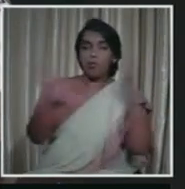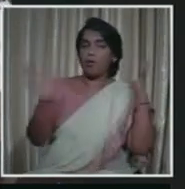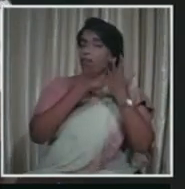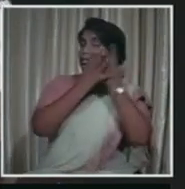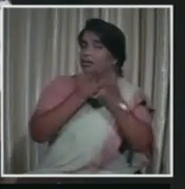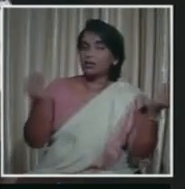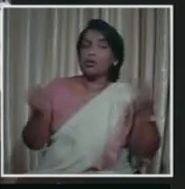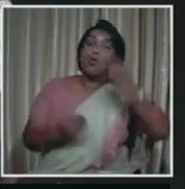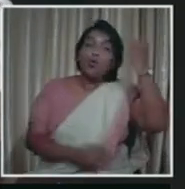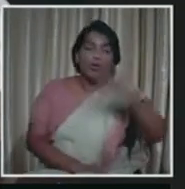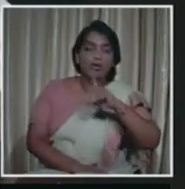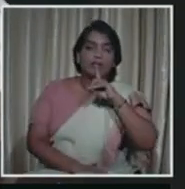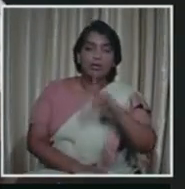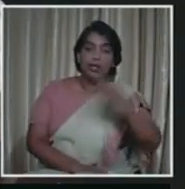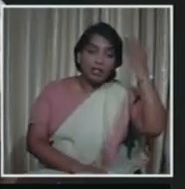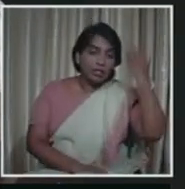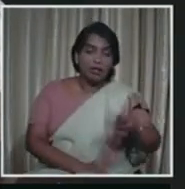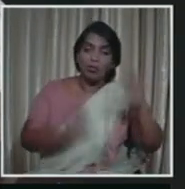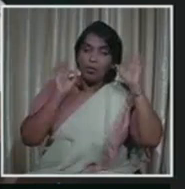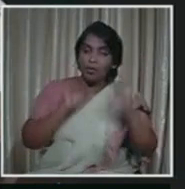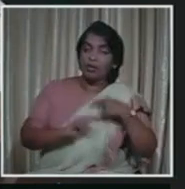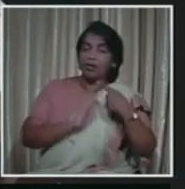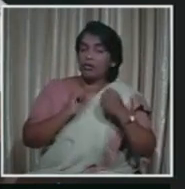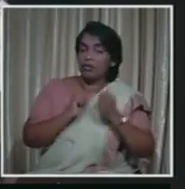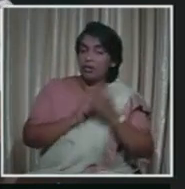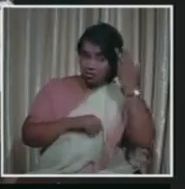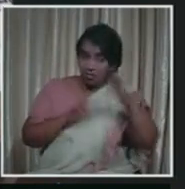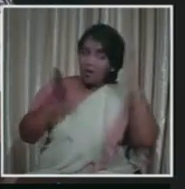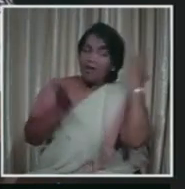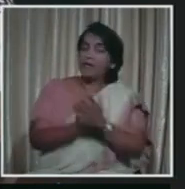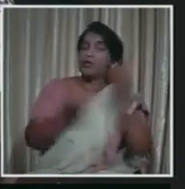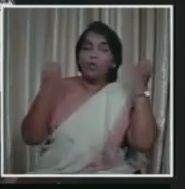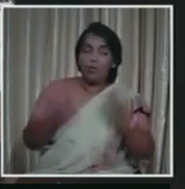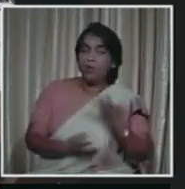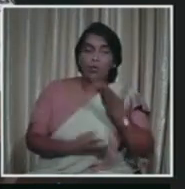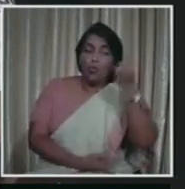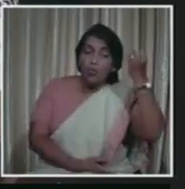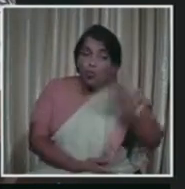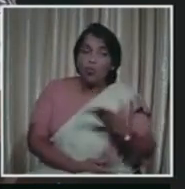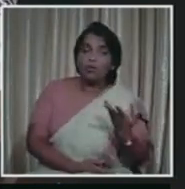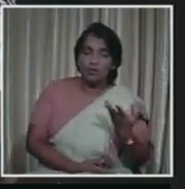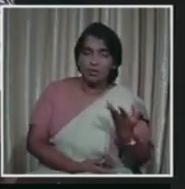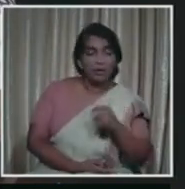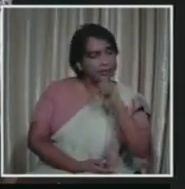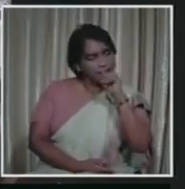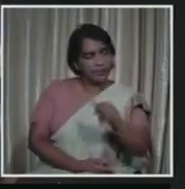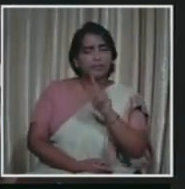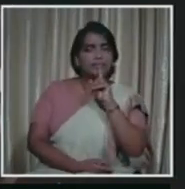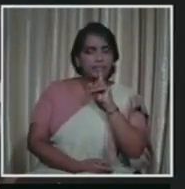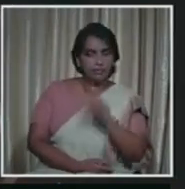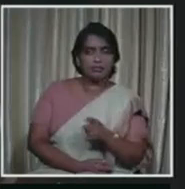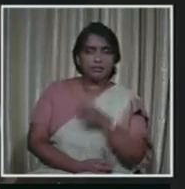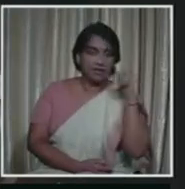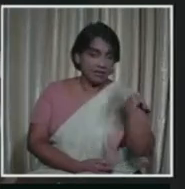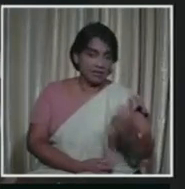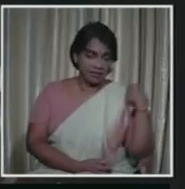මිනිස්සු මරණ මංචකයේ මේ ආණ්ඩුව ගෙනියන වැඩසටහන නතර කරන්නේ පැහැදිලිව කියන්න නිකම්